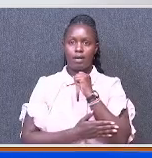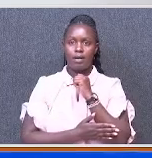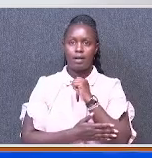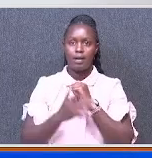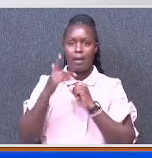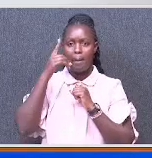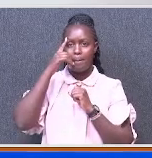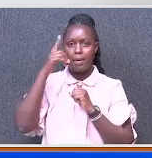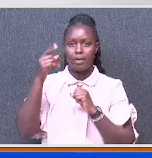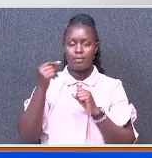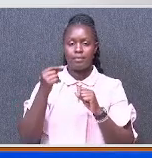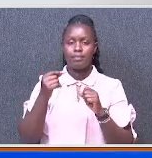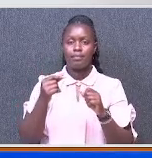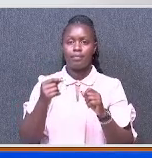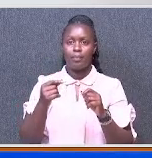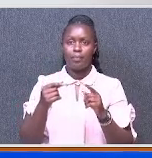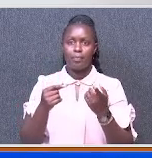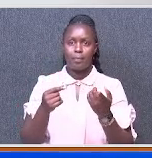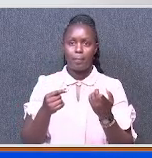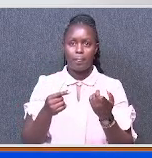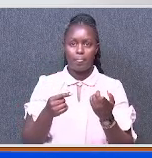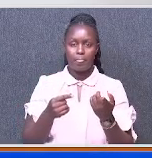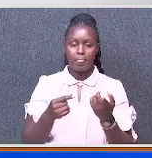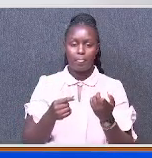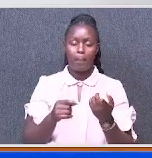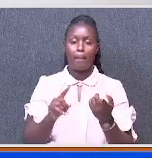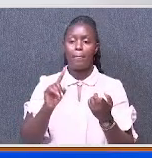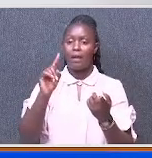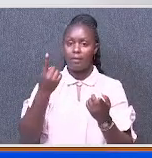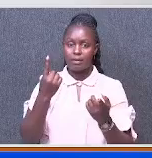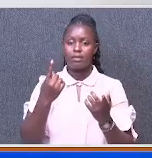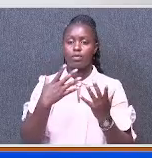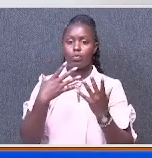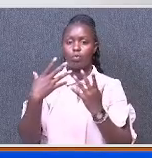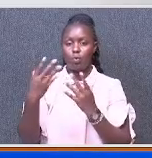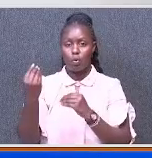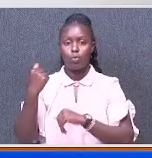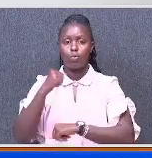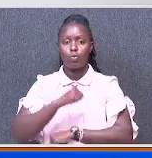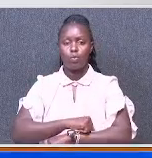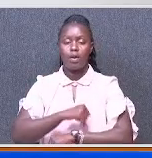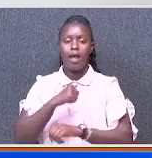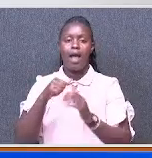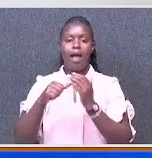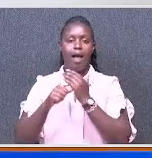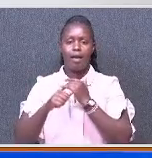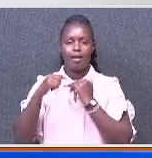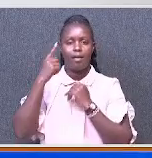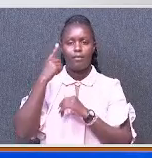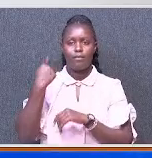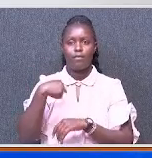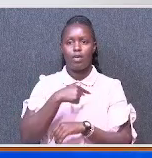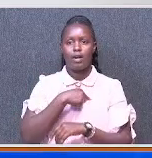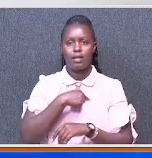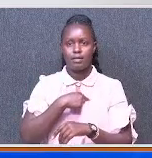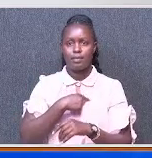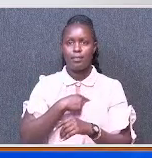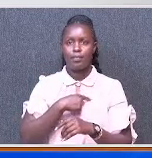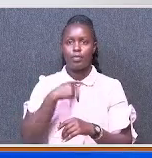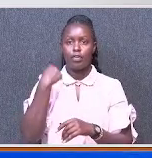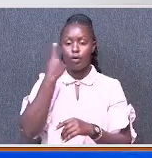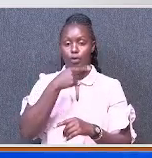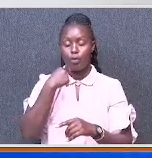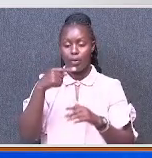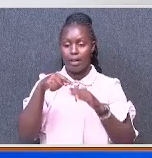kutoa mtoto shuleni, kwanza kuweka mtoto shuleni ni kazi ngumu kwetu sisi hapa, msichana. Na yule ambaye ameingia